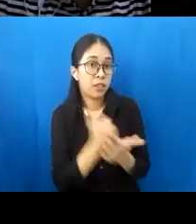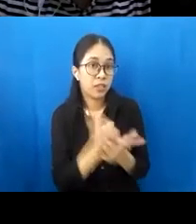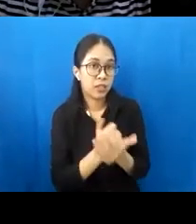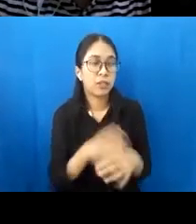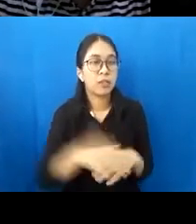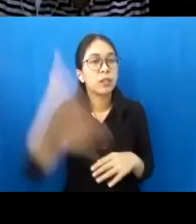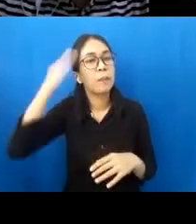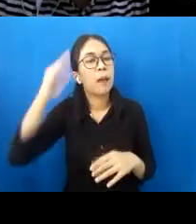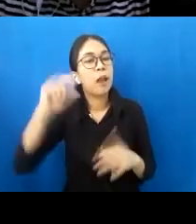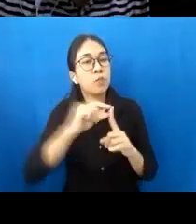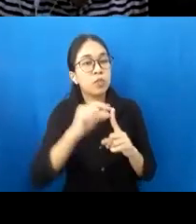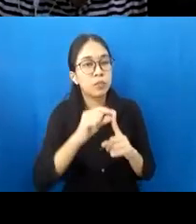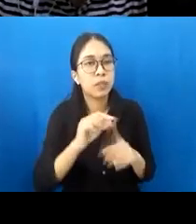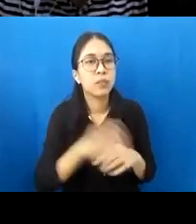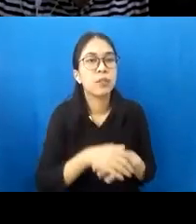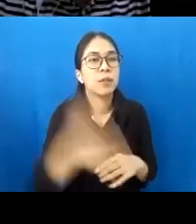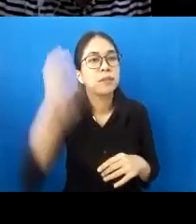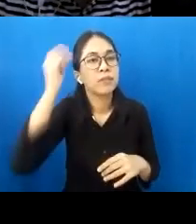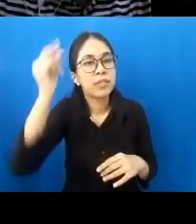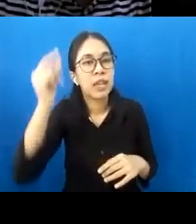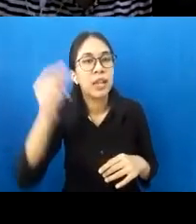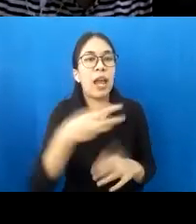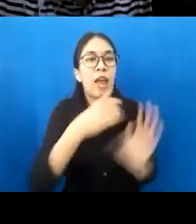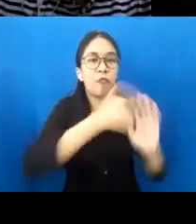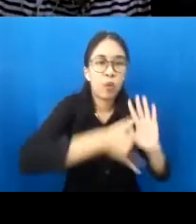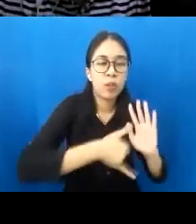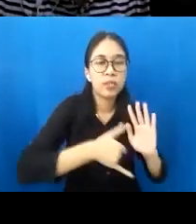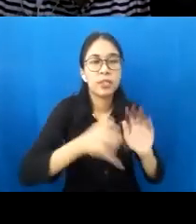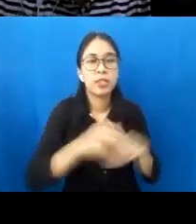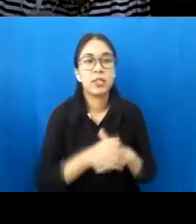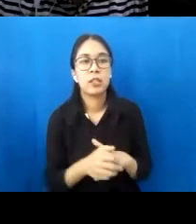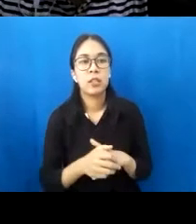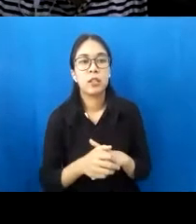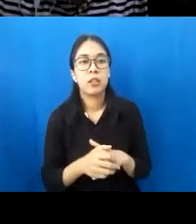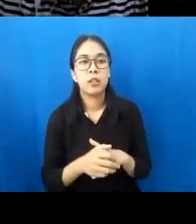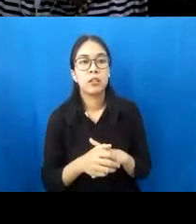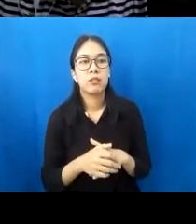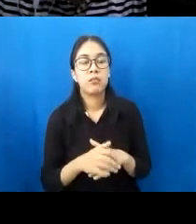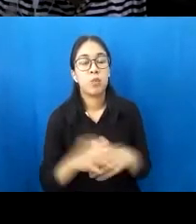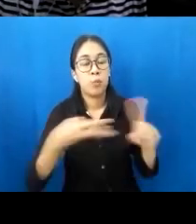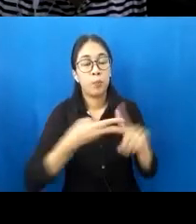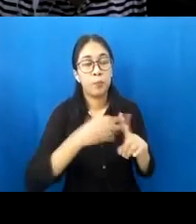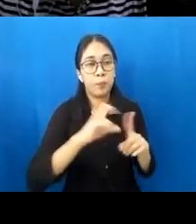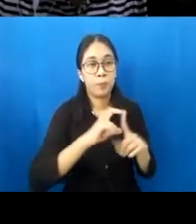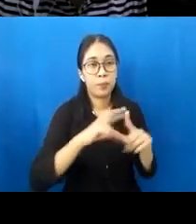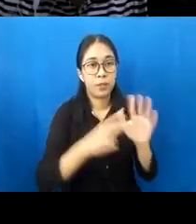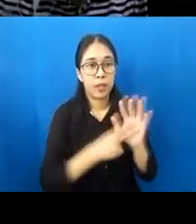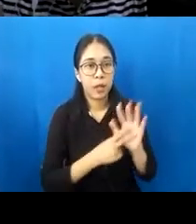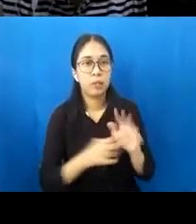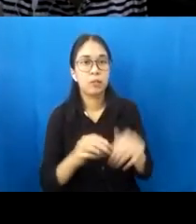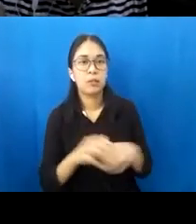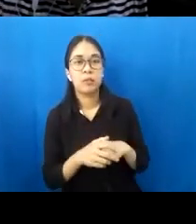dan evaluasi yang matang tentunya bersama dengan penanggung jawab MTBS. Kemudian untuk bidan, ketika menerapkan MTBS